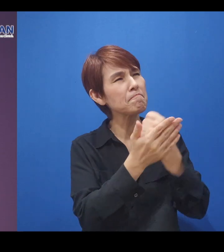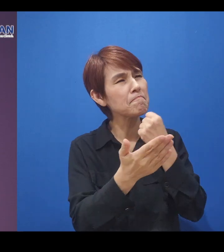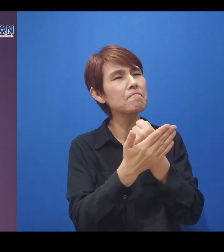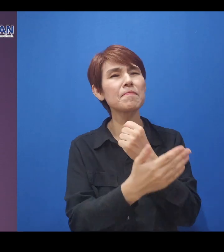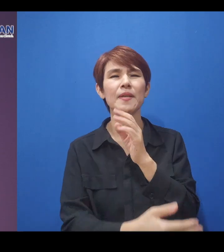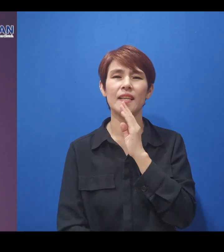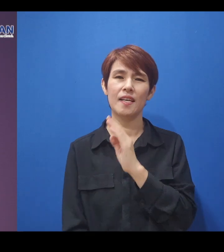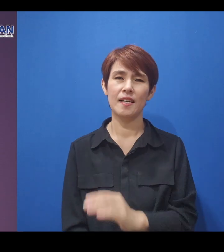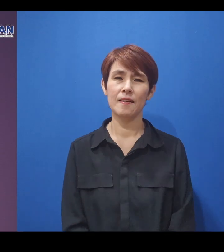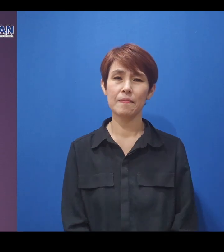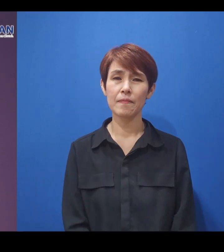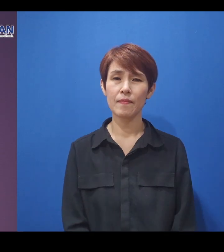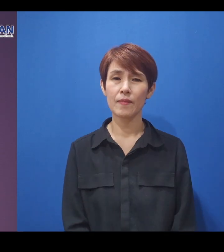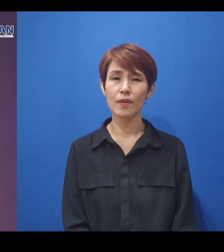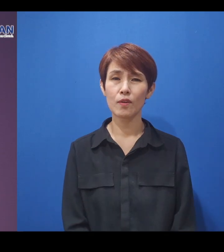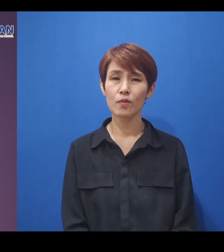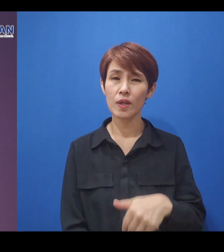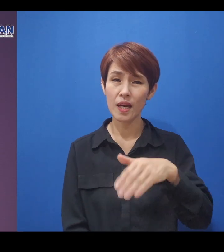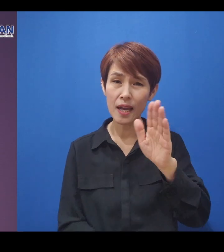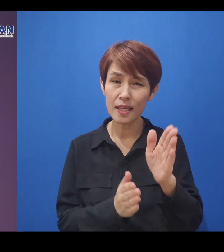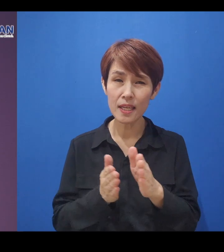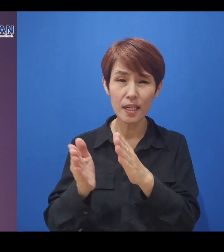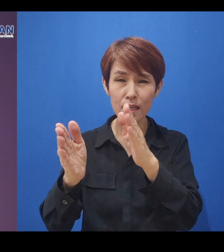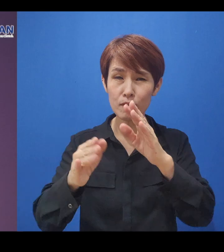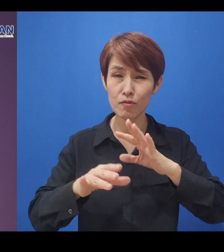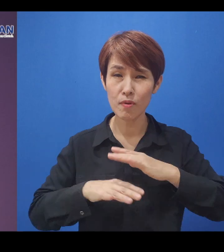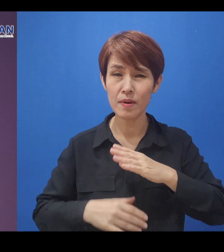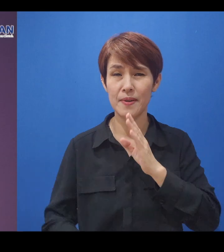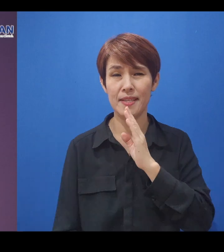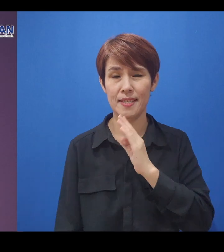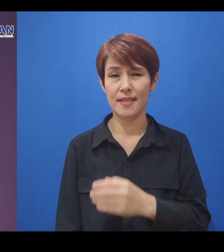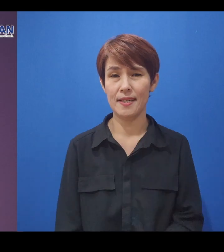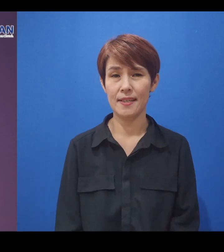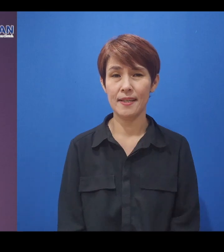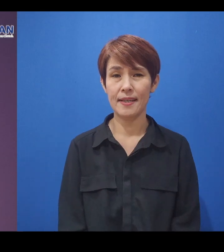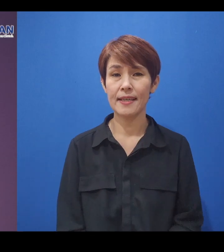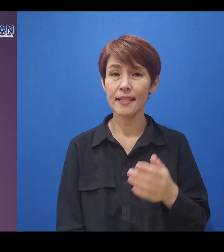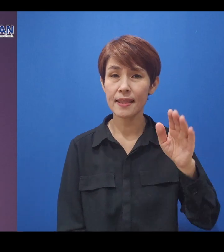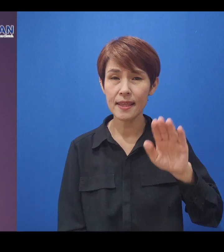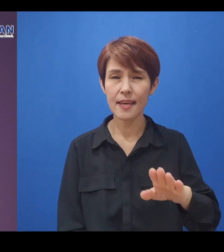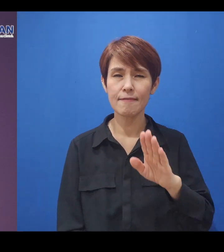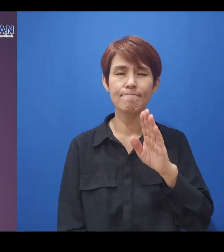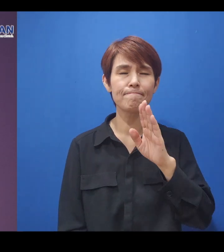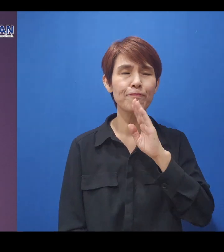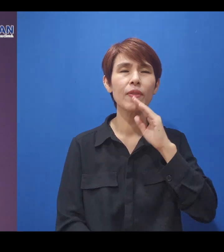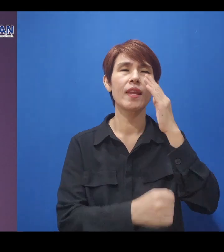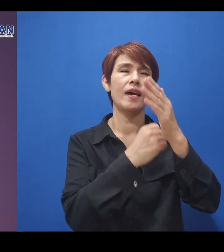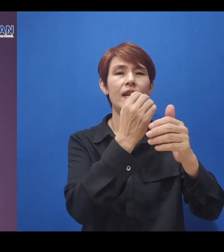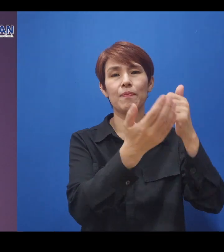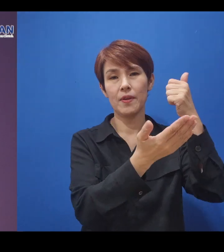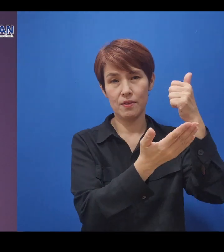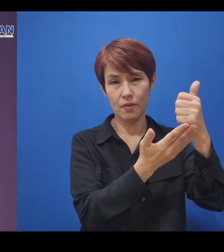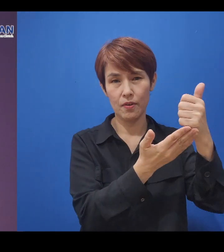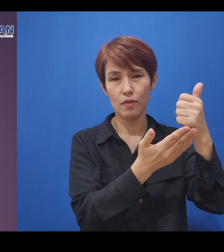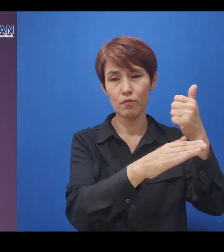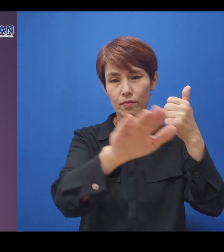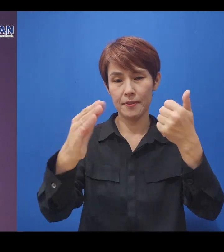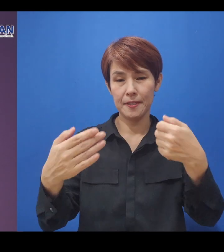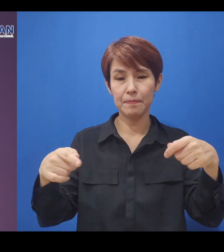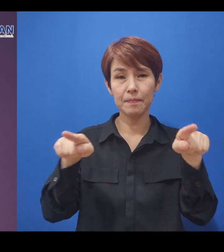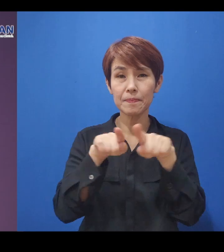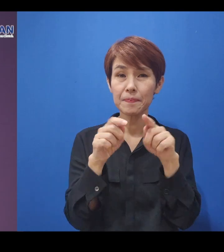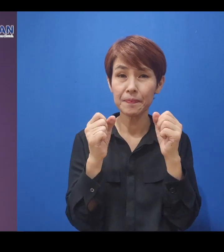때로 우리 걸어가는 길이 두렵습니다. 그러나 참 하나님께서 우리와 함께